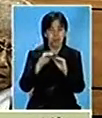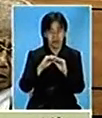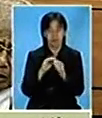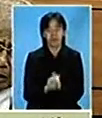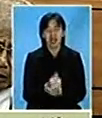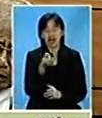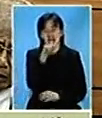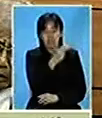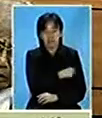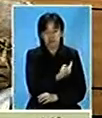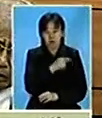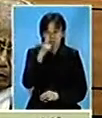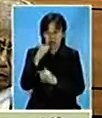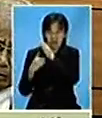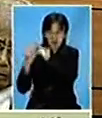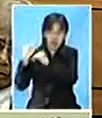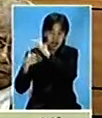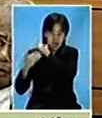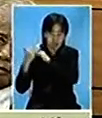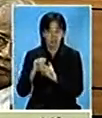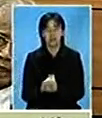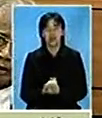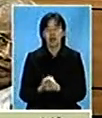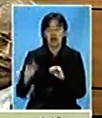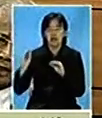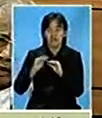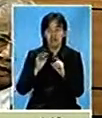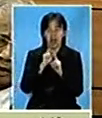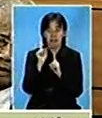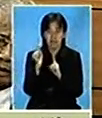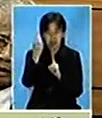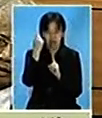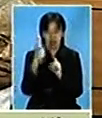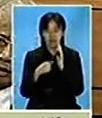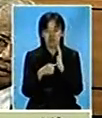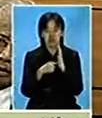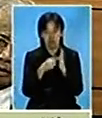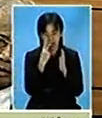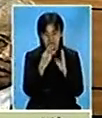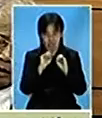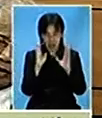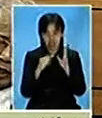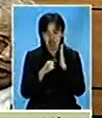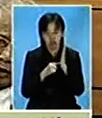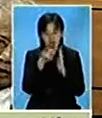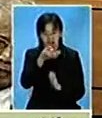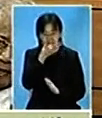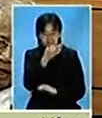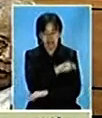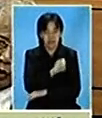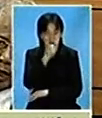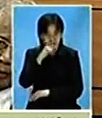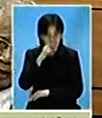กอบวิชาชีพแพทย์แผนไทยนะครับก็ไปเพิ่มนิยามศัพท์ขึ้นมาใหม่ทำให้เห็นความแตกต่างกันอย่างเช่นการประกอบวิชาชีพแพทย์แผน